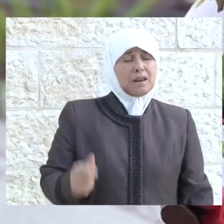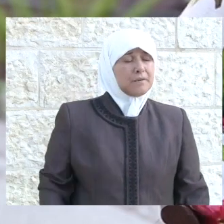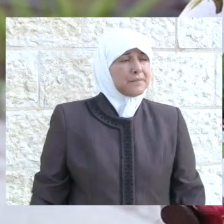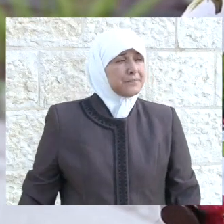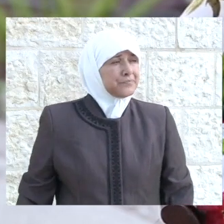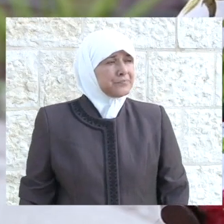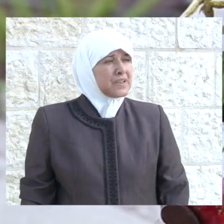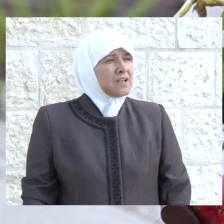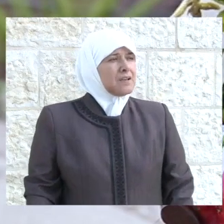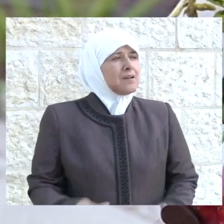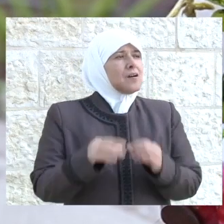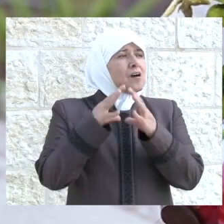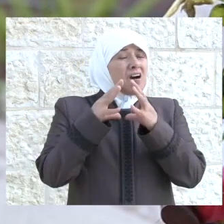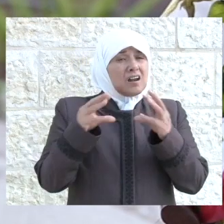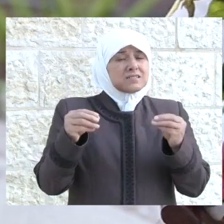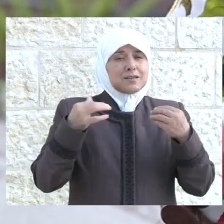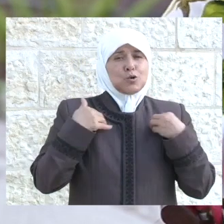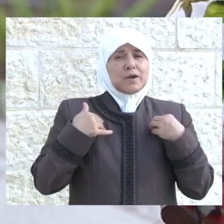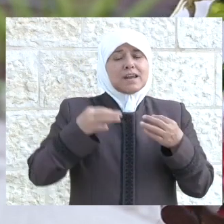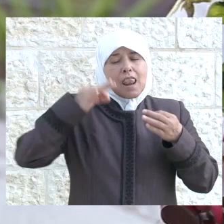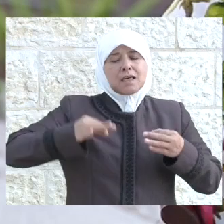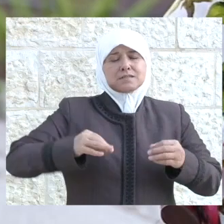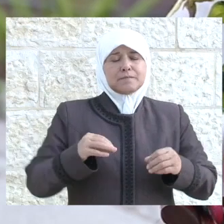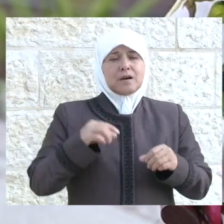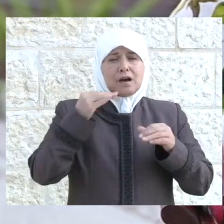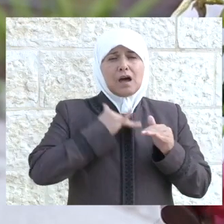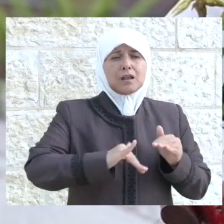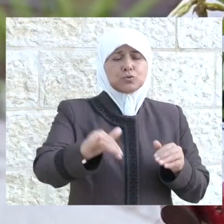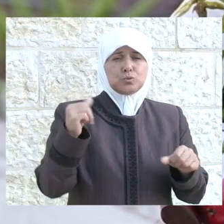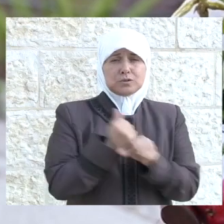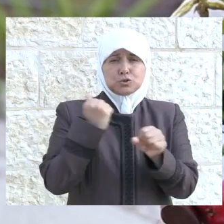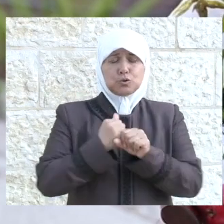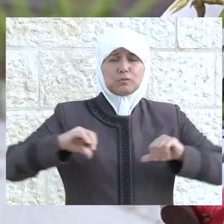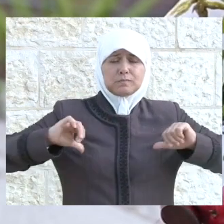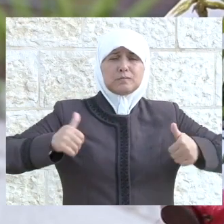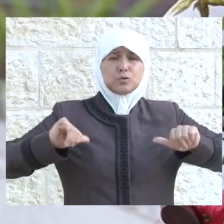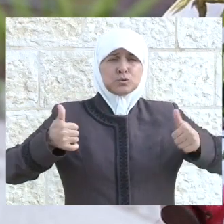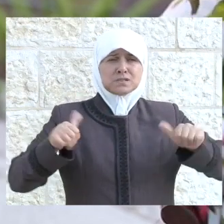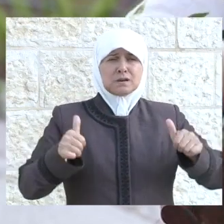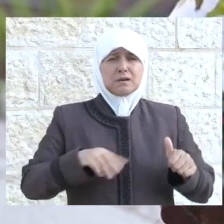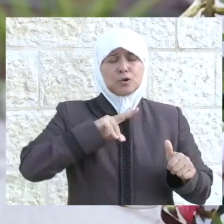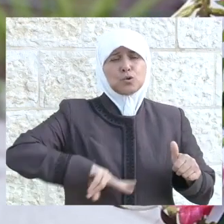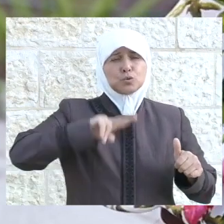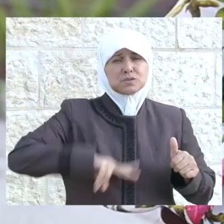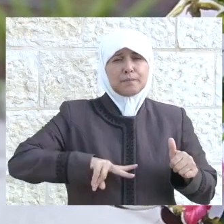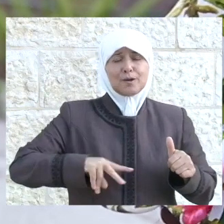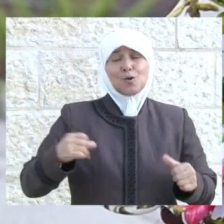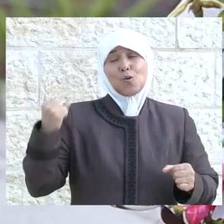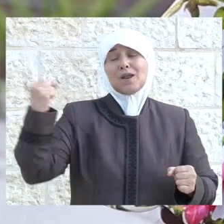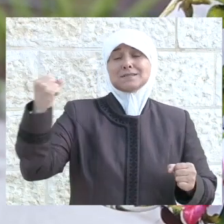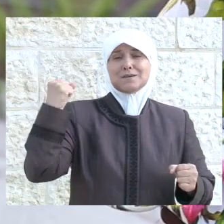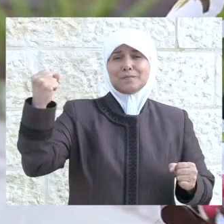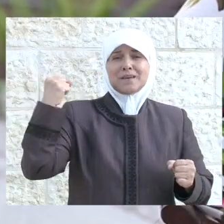إنه خلص ما تستسلموش بسرعة، خلي روحكم عندها إصرار وإرادة، همة عشان